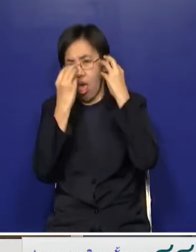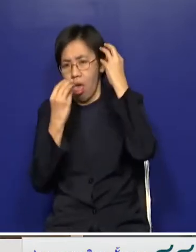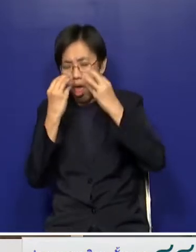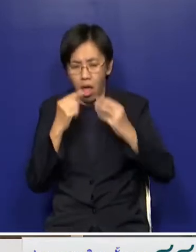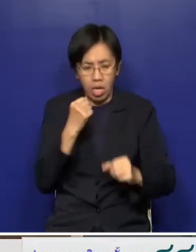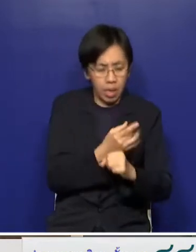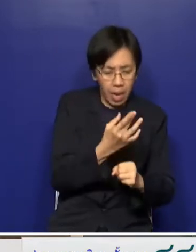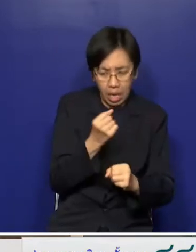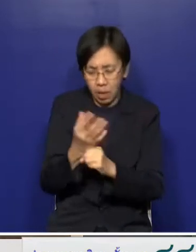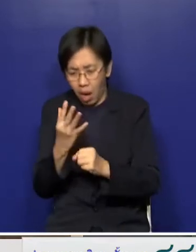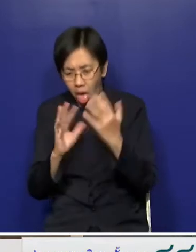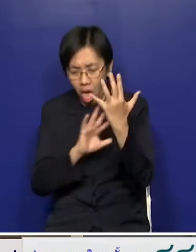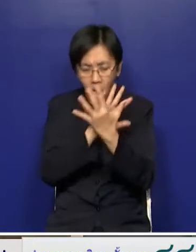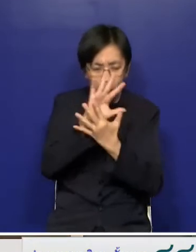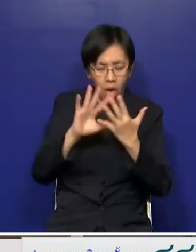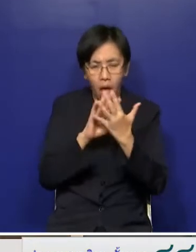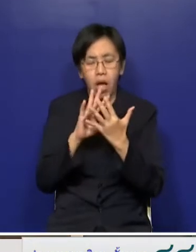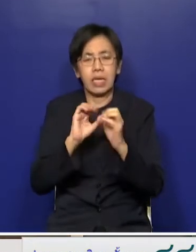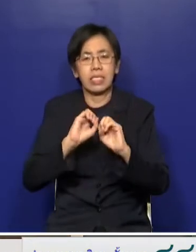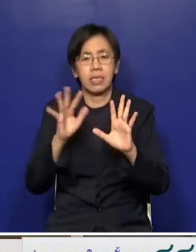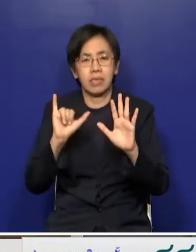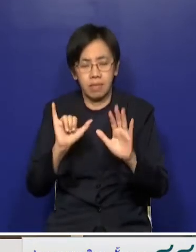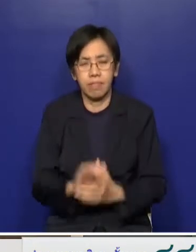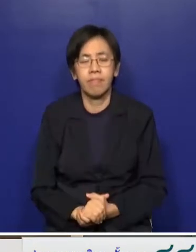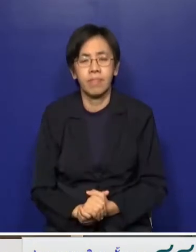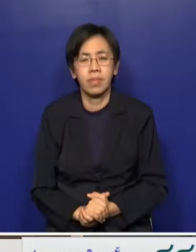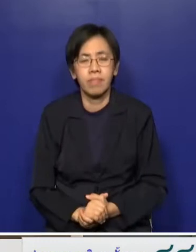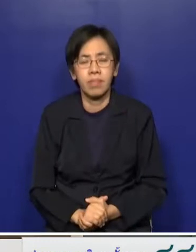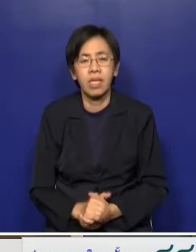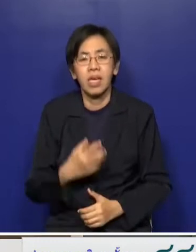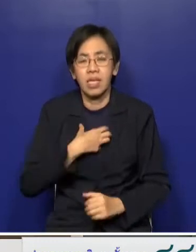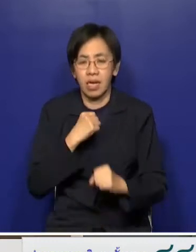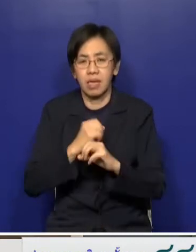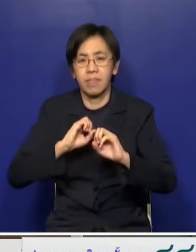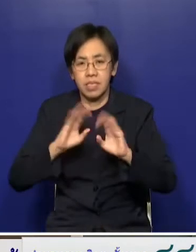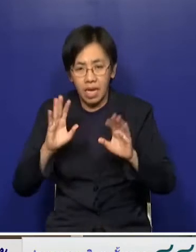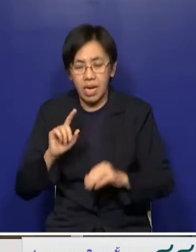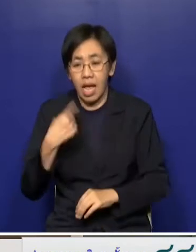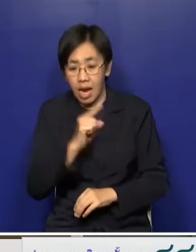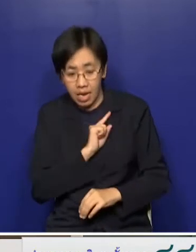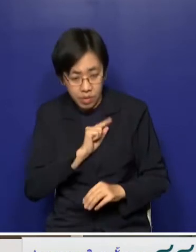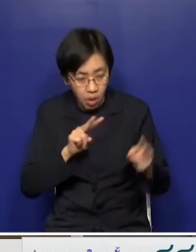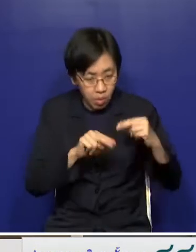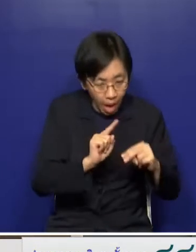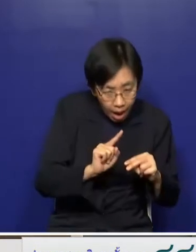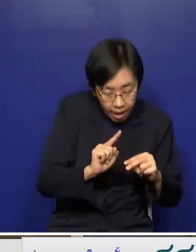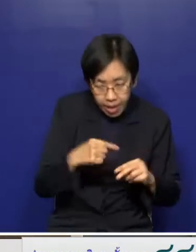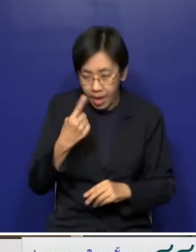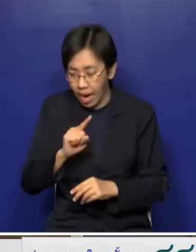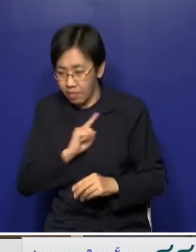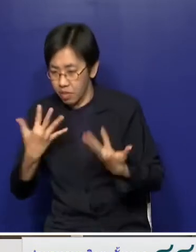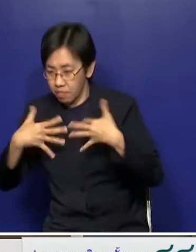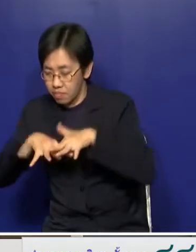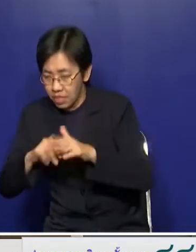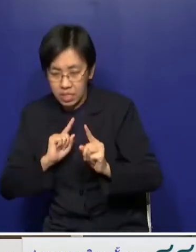ทำอะไรอย่างไรก็ในกรรมาธิการก็อยากให้ทำเรื่องนี้ให้เป็นระบบมากขึ้นใครจะช่วยดูแลส่วนไหนใครที่จะเป็นคนคอยประสานง